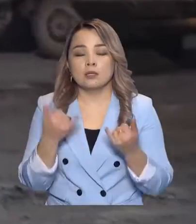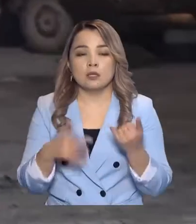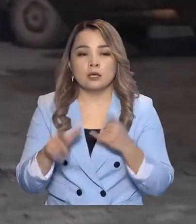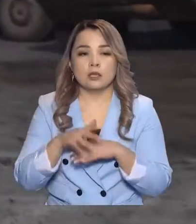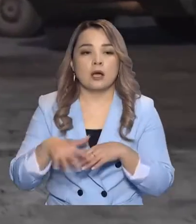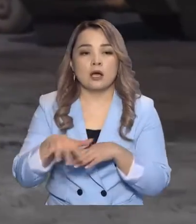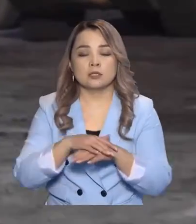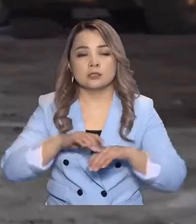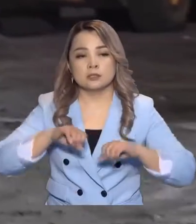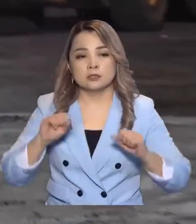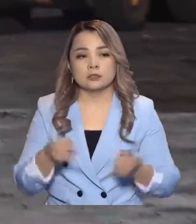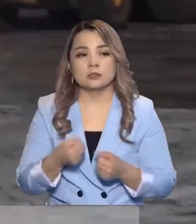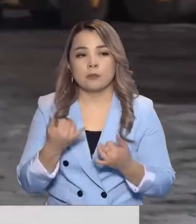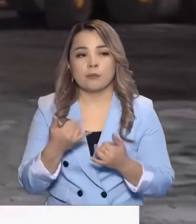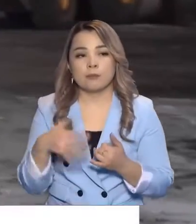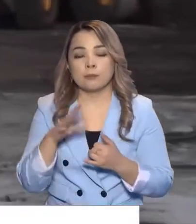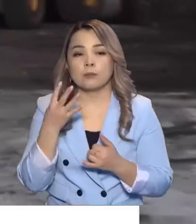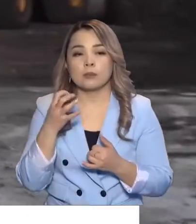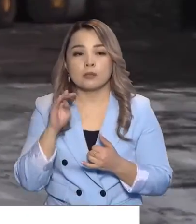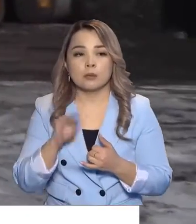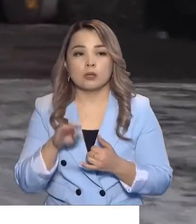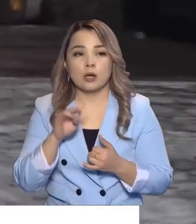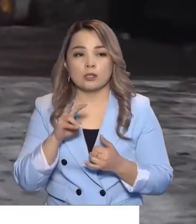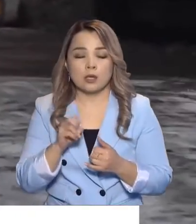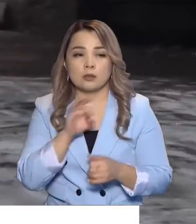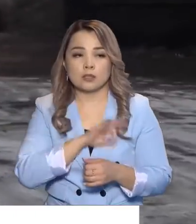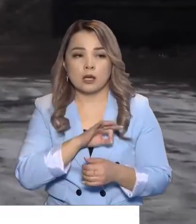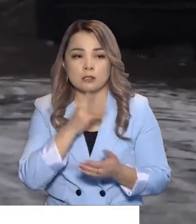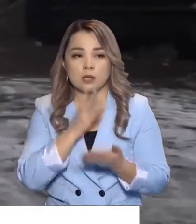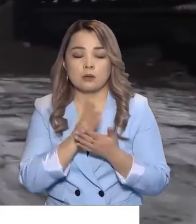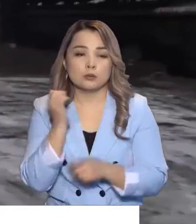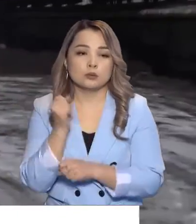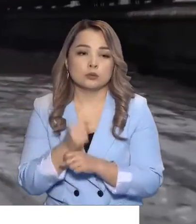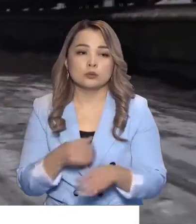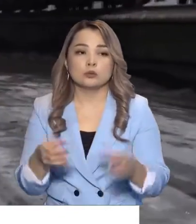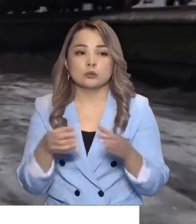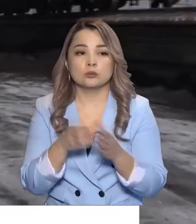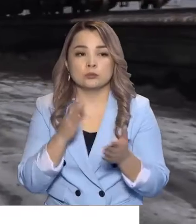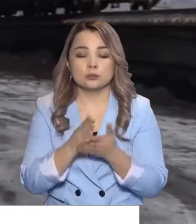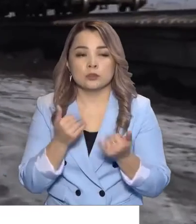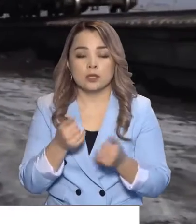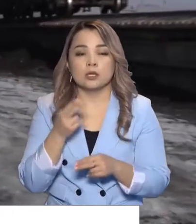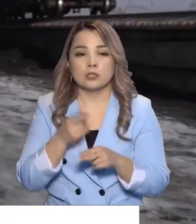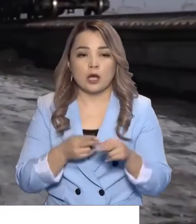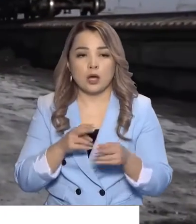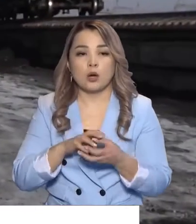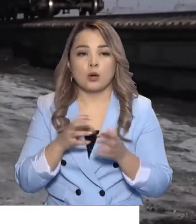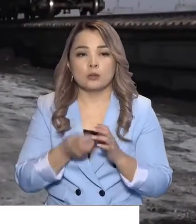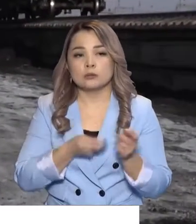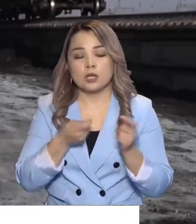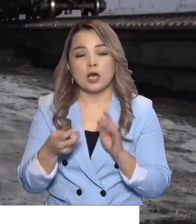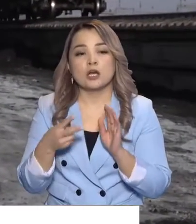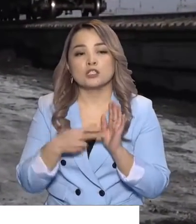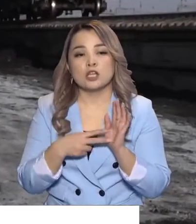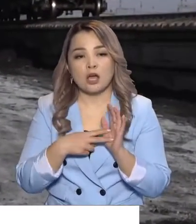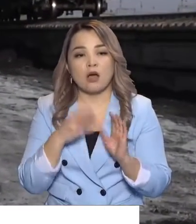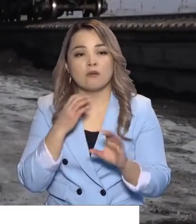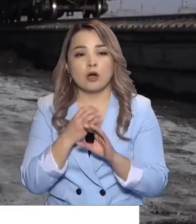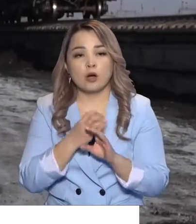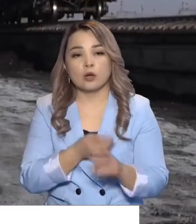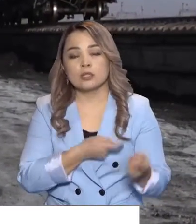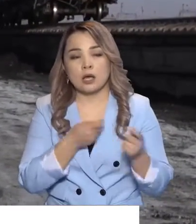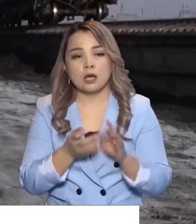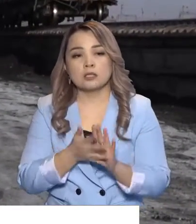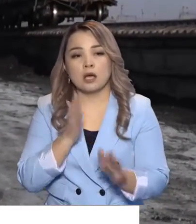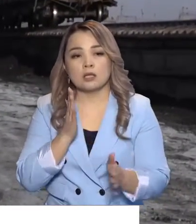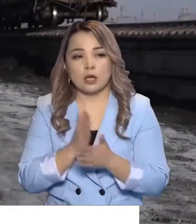қыс маусымында орта есеппен 400 000 тонна көмір тұтынады. Бүгін жұмысшы кентіне қатты отын тиелген 7 вагон келді. Таңғы 6-дан кезекке